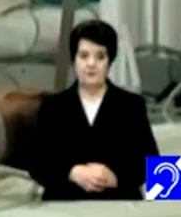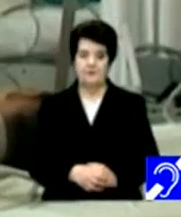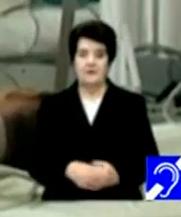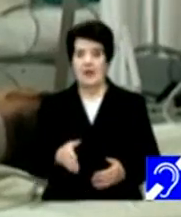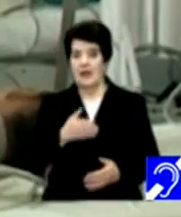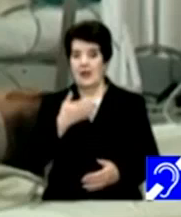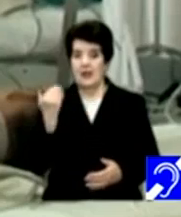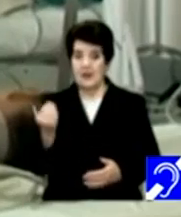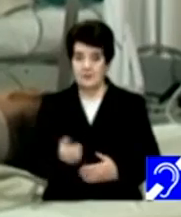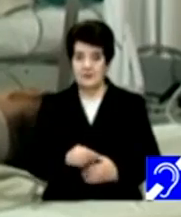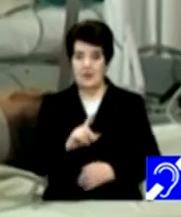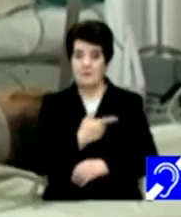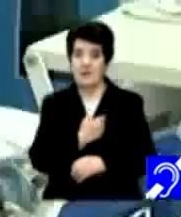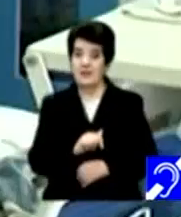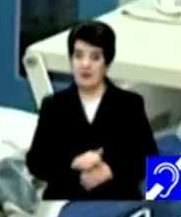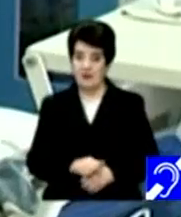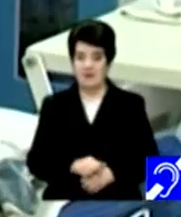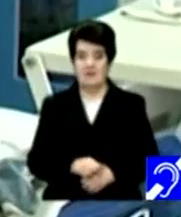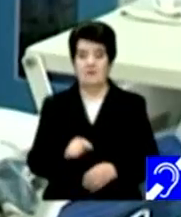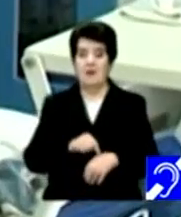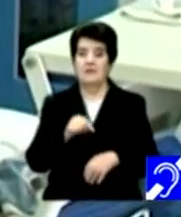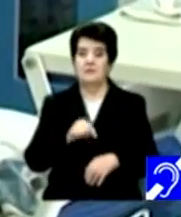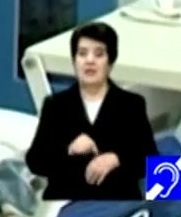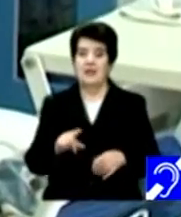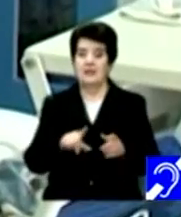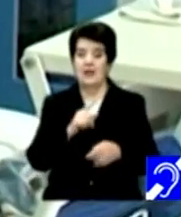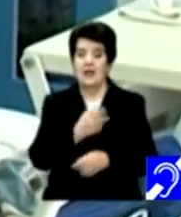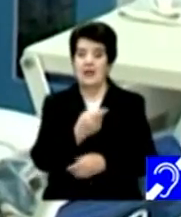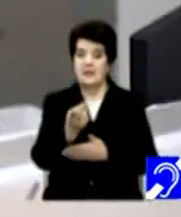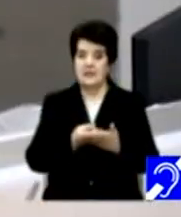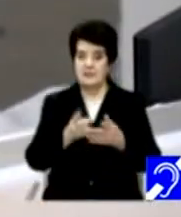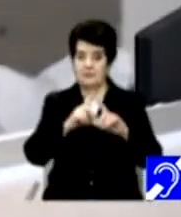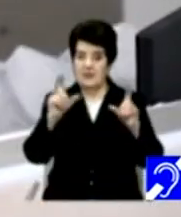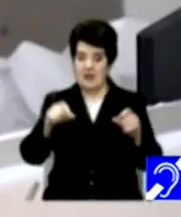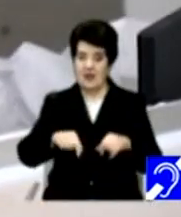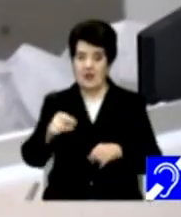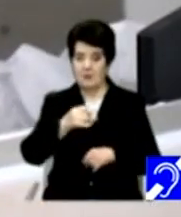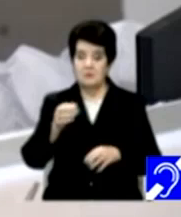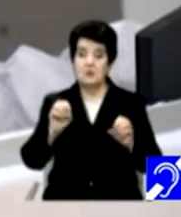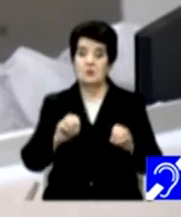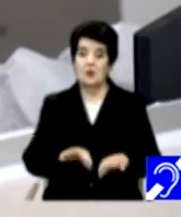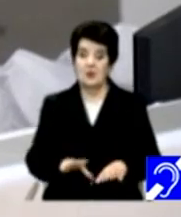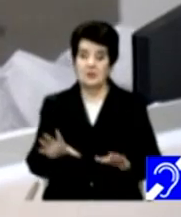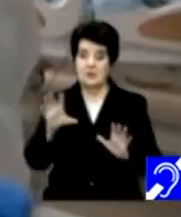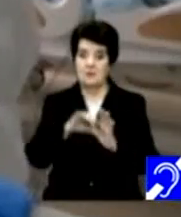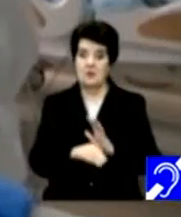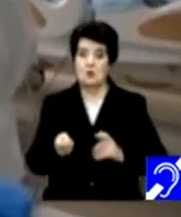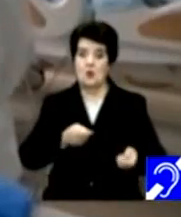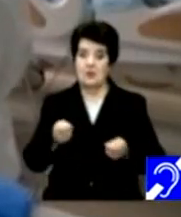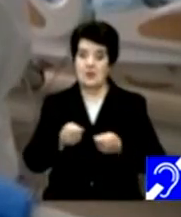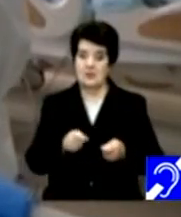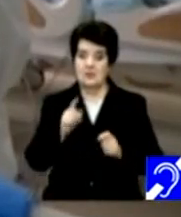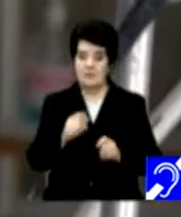Lipsa personalului medical este tot mai simțită în spitalele din Republica Moldova. Ce soluții vor să aplice autoritățile